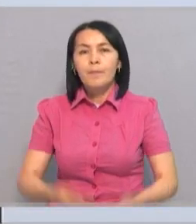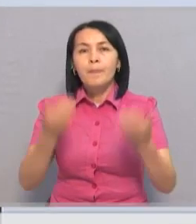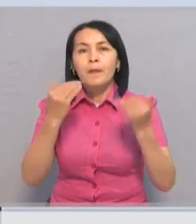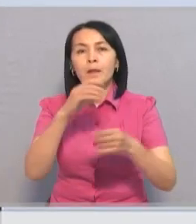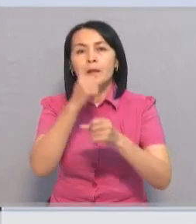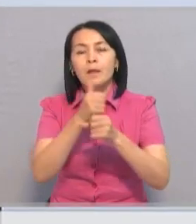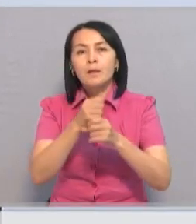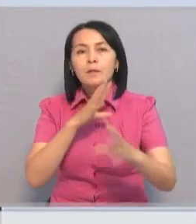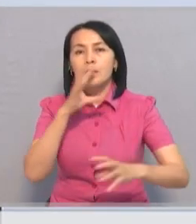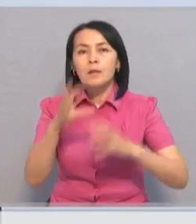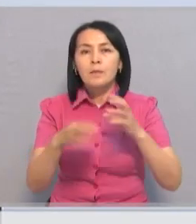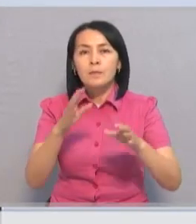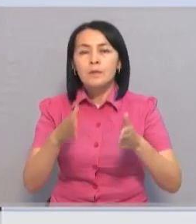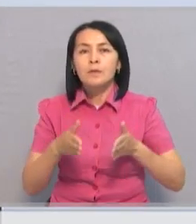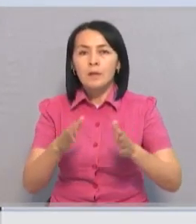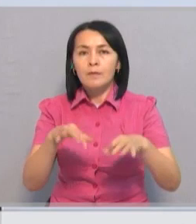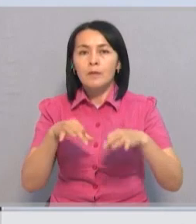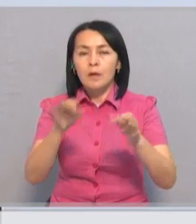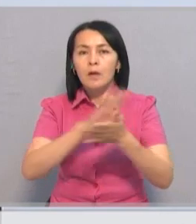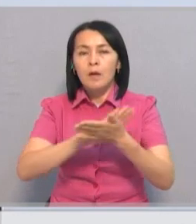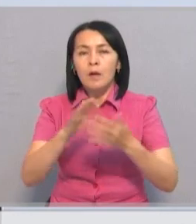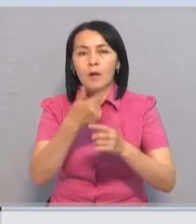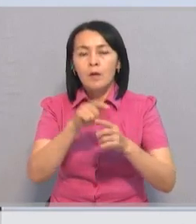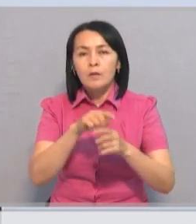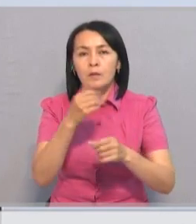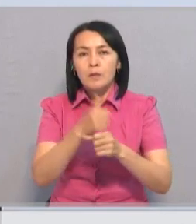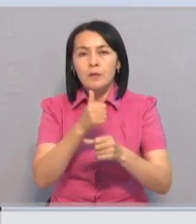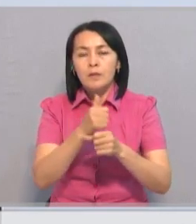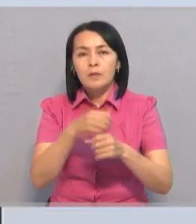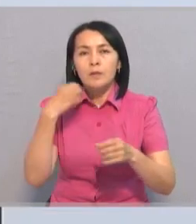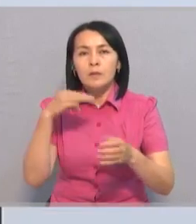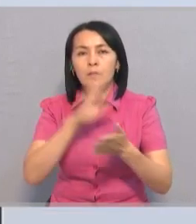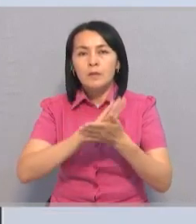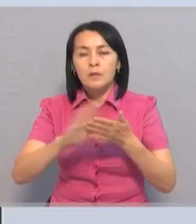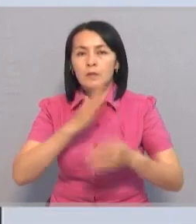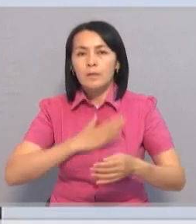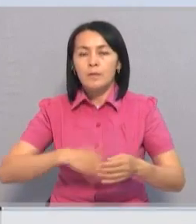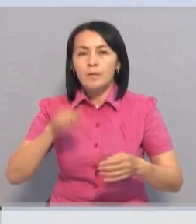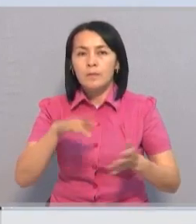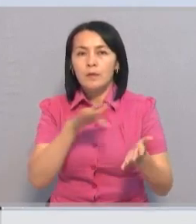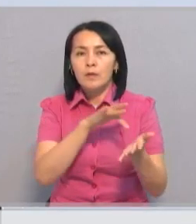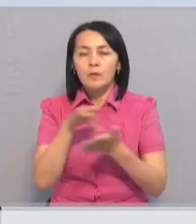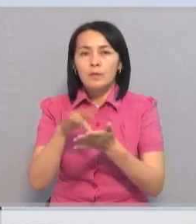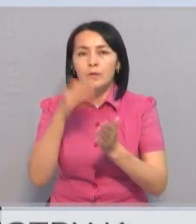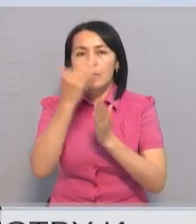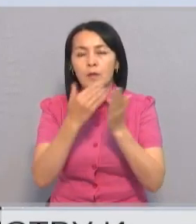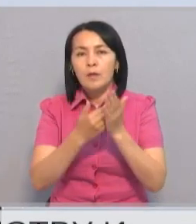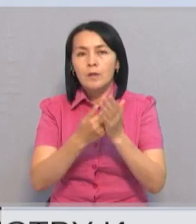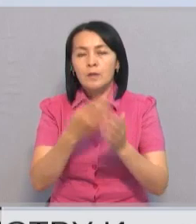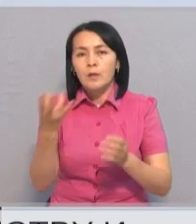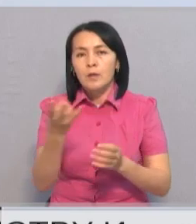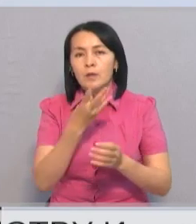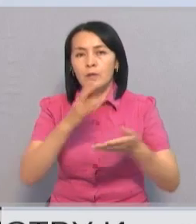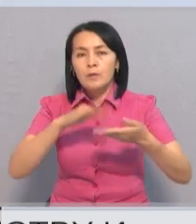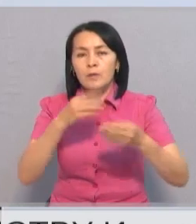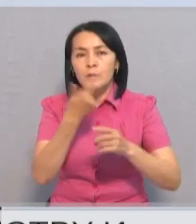Особенно важно, чтобы международные автодороги были чистыми. Очень важно сделать Туркестан чистым и удобным для туристов. В рамках государственной программы необходимо